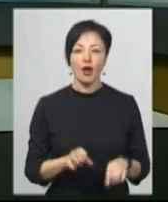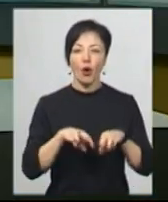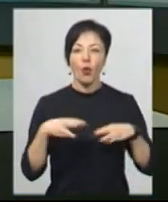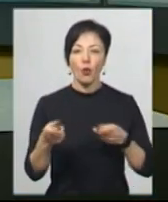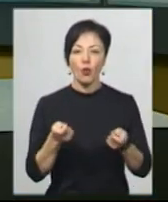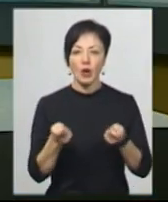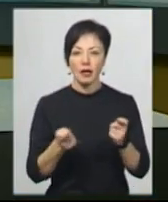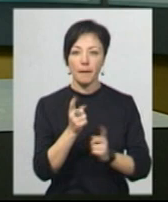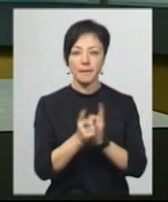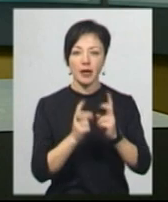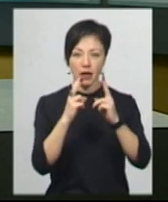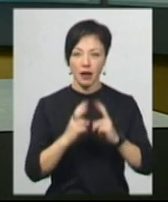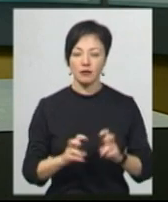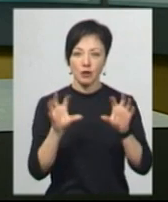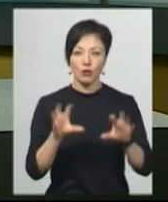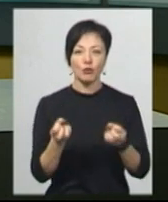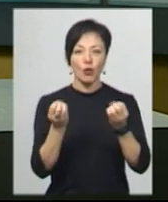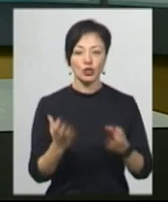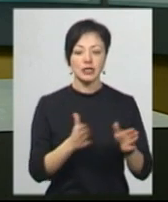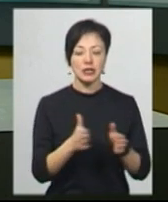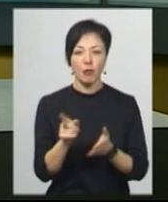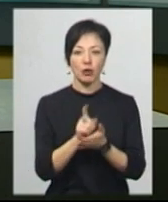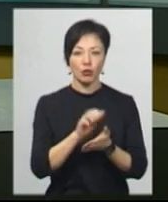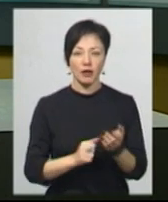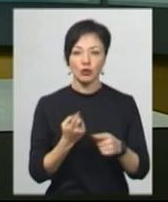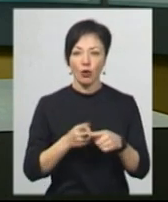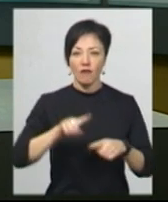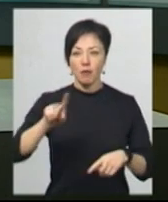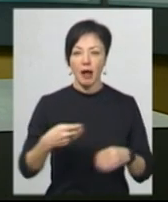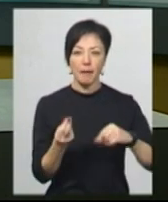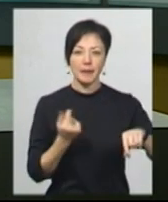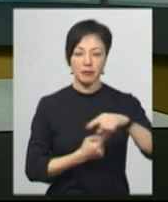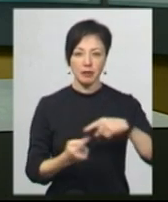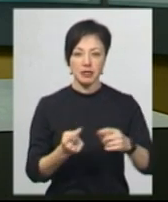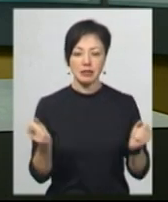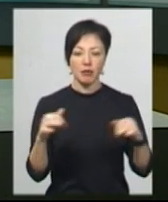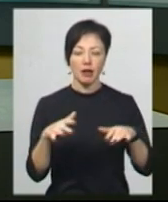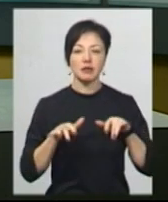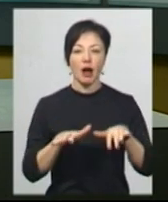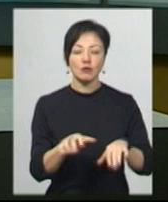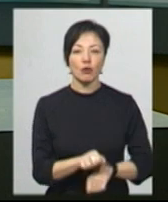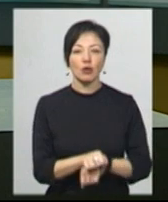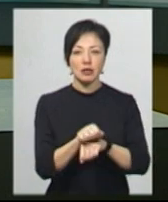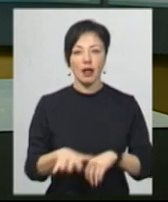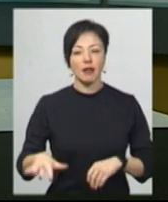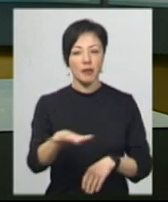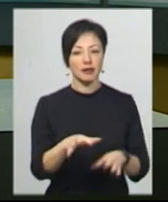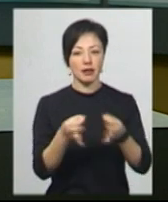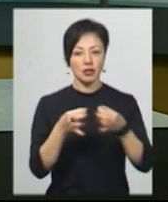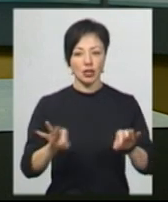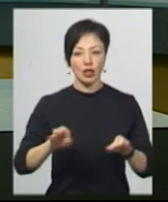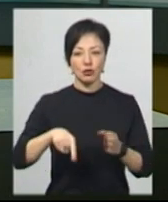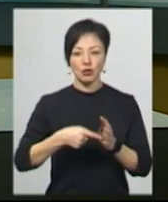переглянув закони про спрощену систему оподаткування. Цього вимагали підприємці, які зібрались на акції протесту на Майдані Незалежності